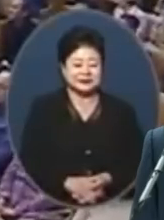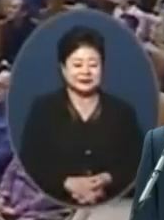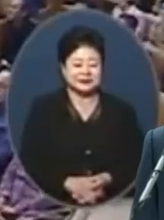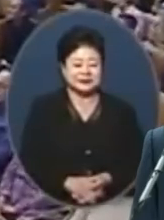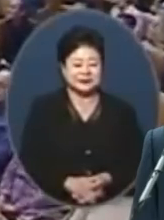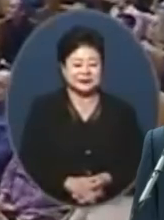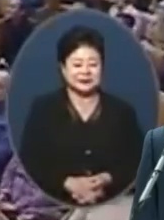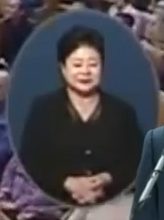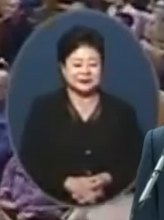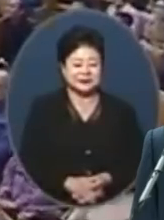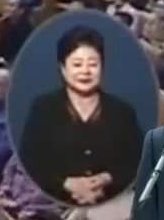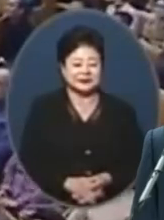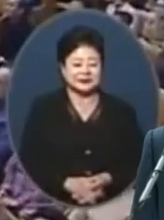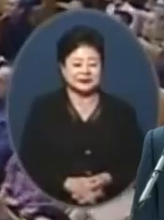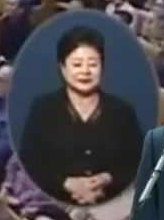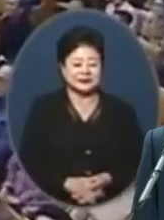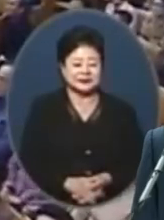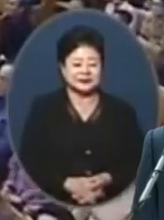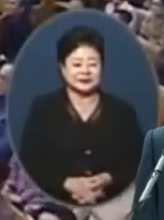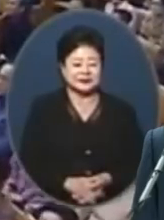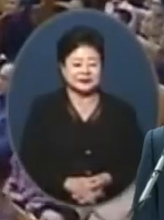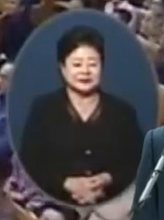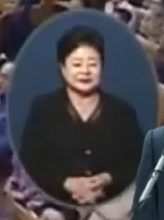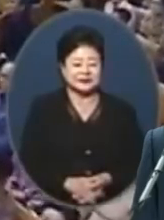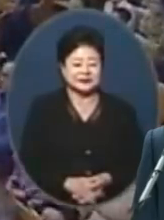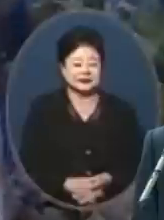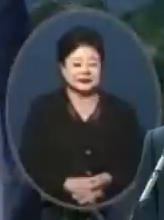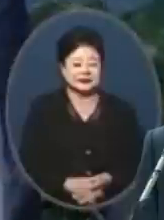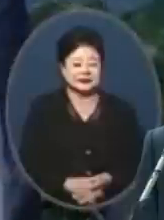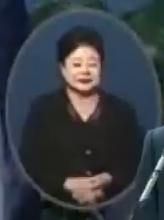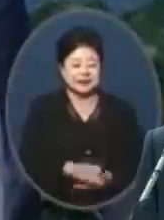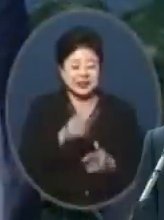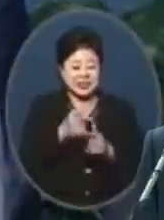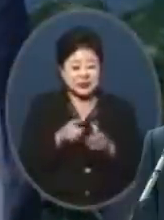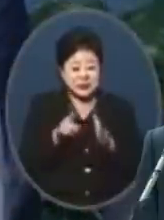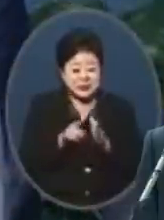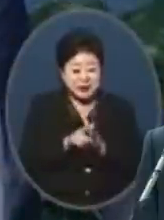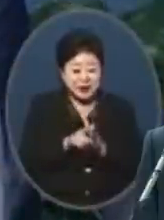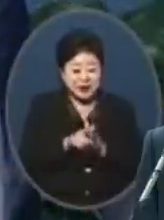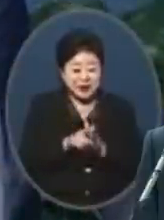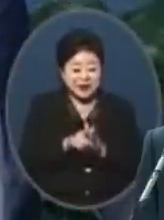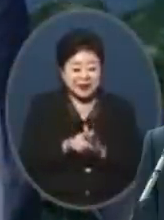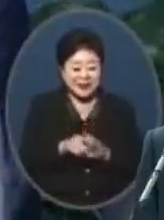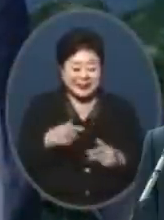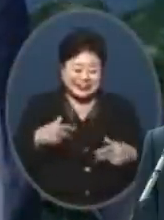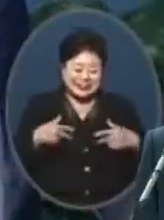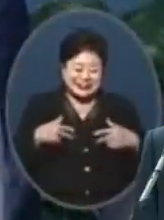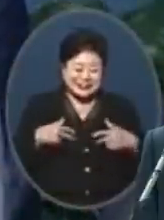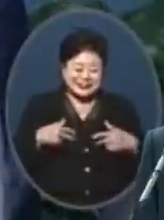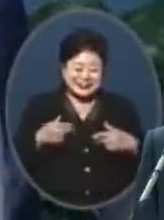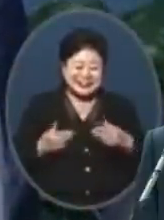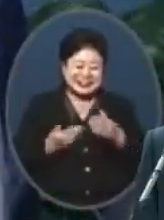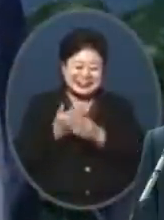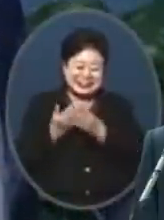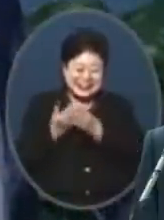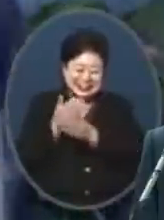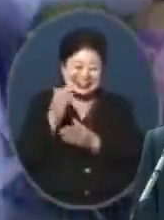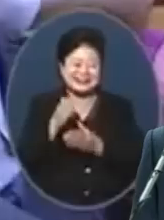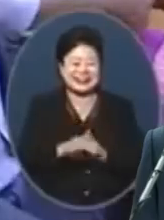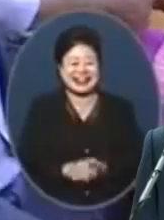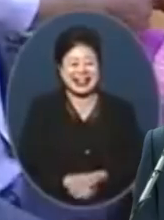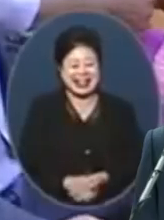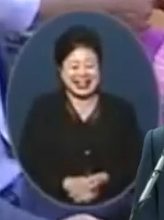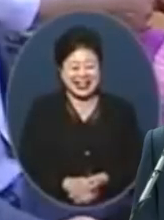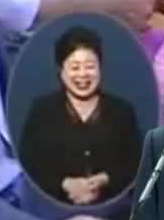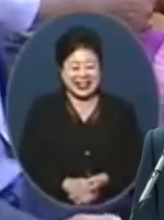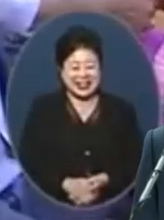of activity to serve God and his people. 우리가 예수를 믿으면 이런 재미도 있어야 예수를 믿는 것입니다. When